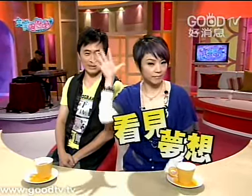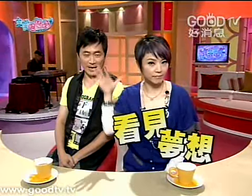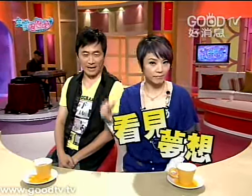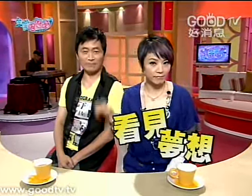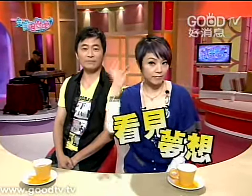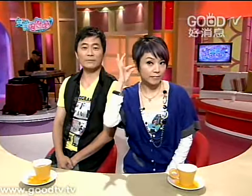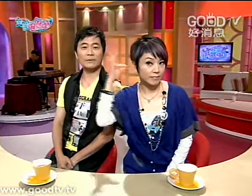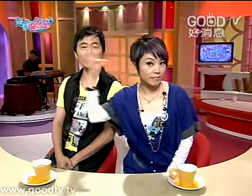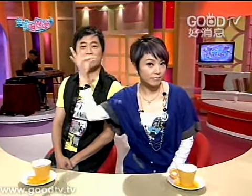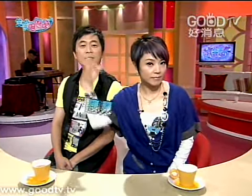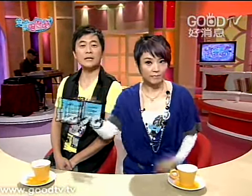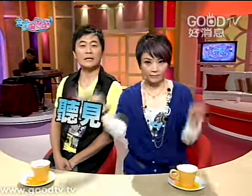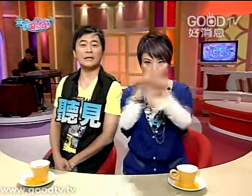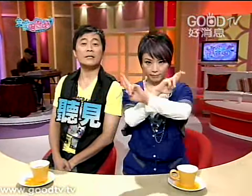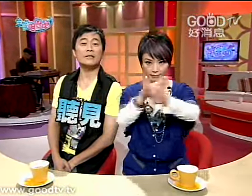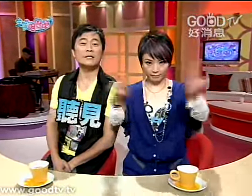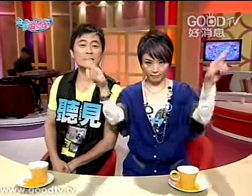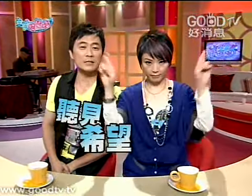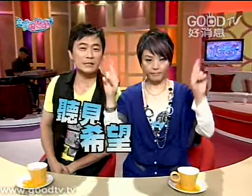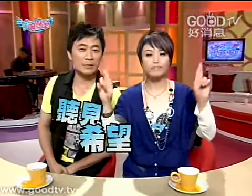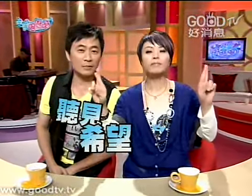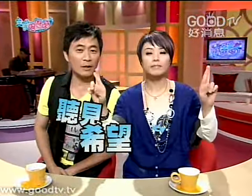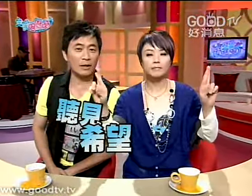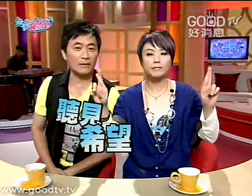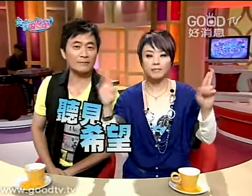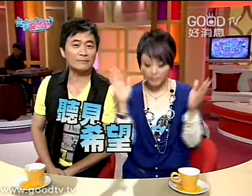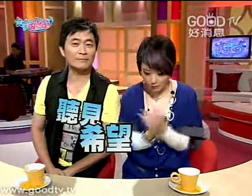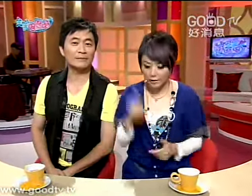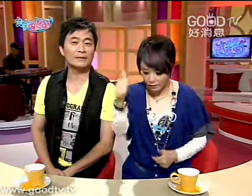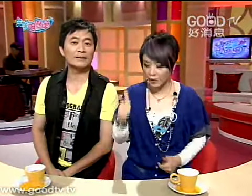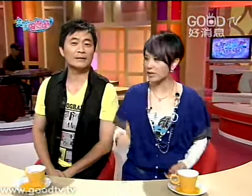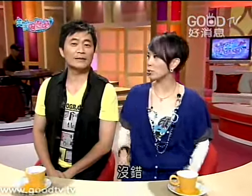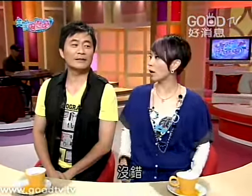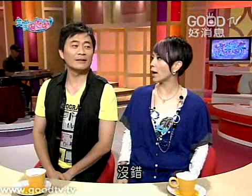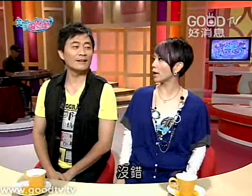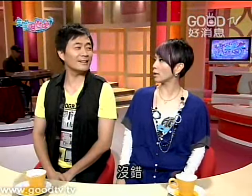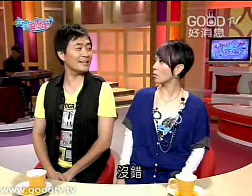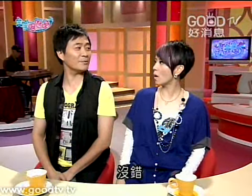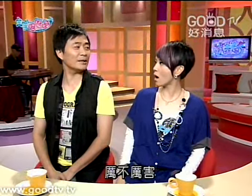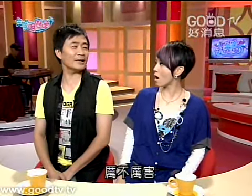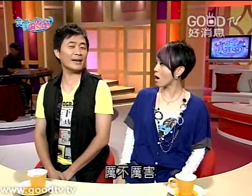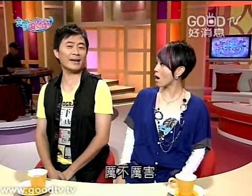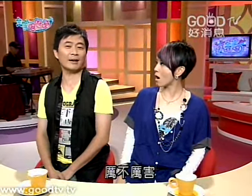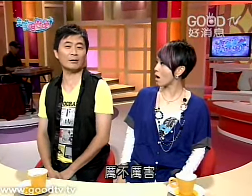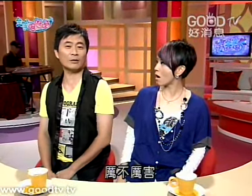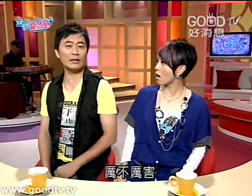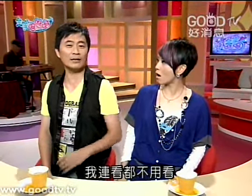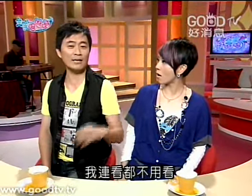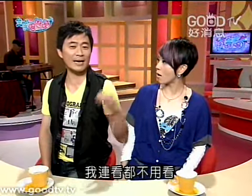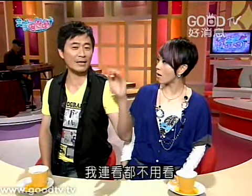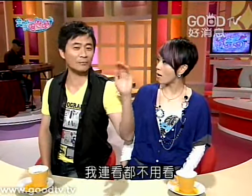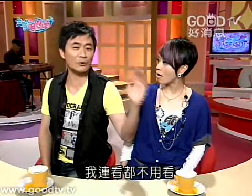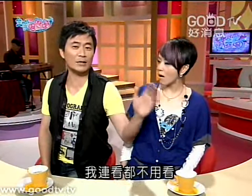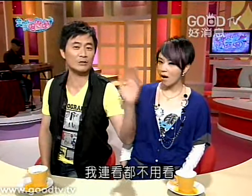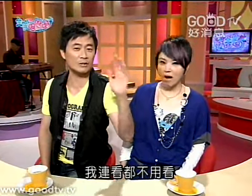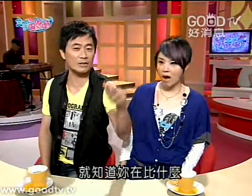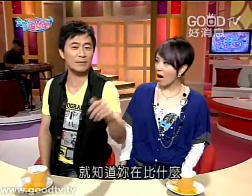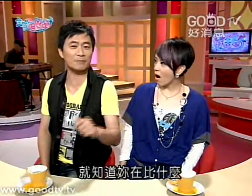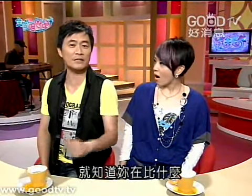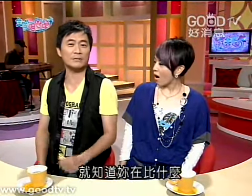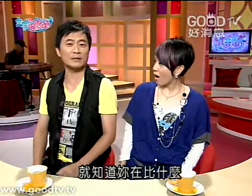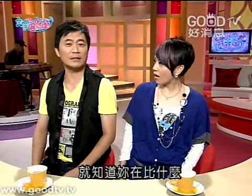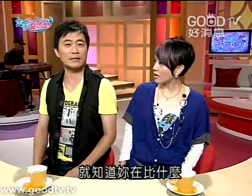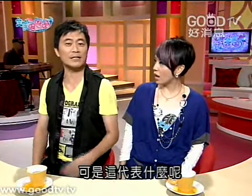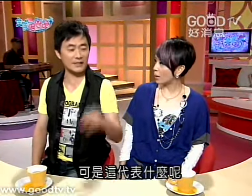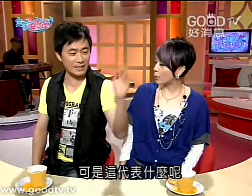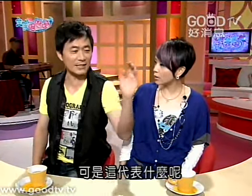梦想，听见希望。 That's right， 厉不厉害、啊？我连看都不用看就知道你